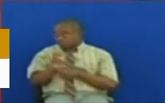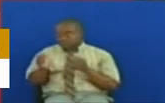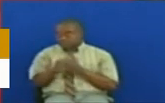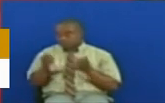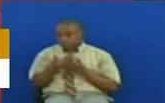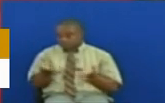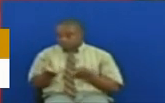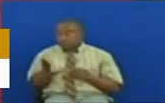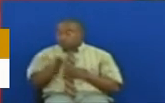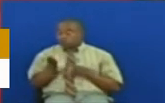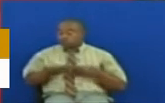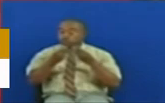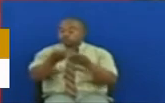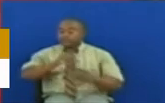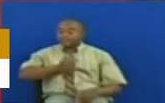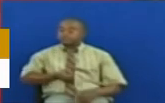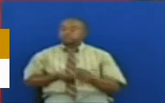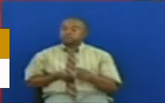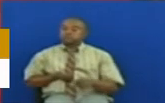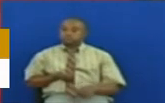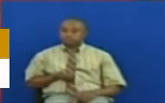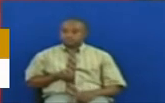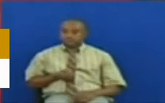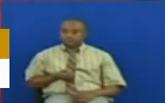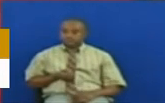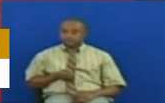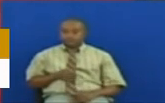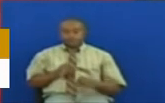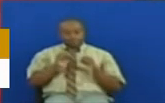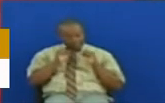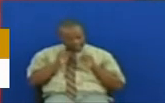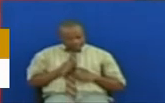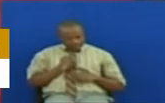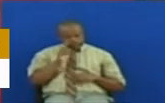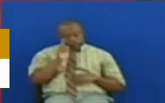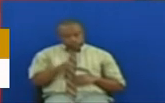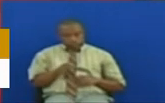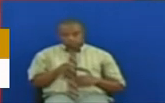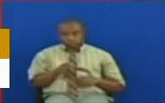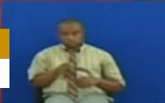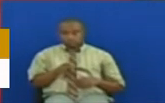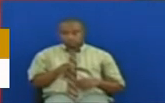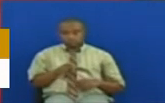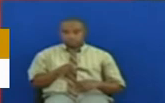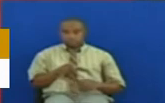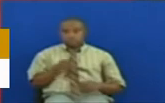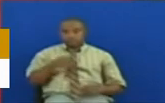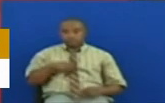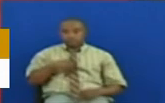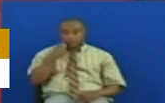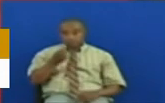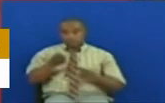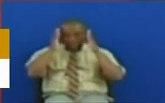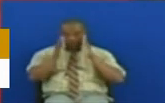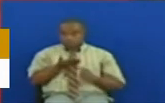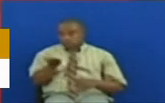kwenye leseni kwamba hapa tuweze kuwa na usimamizi ambao mimi naona Mheshimiwa Naibu